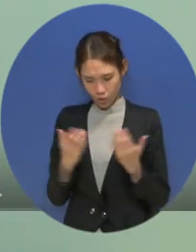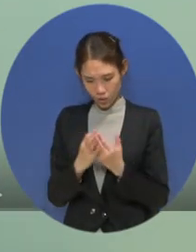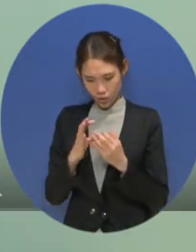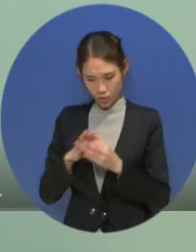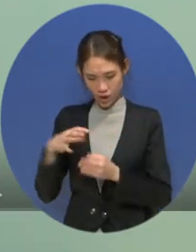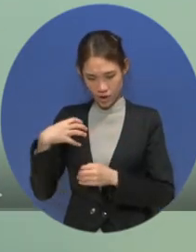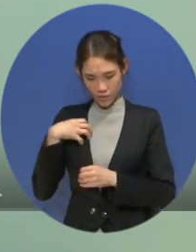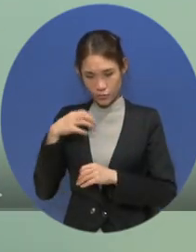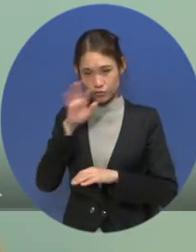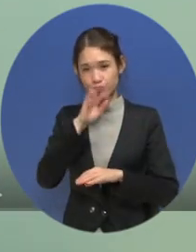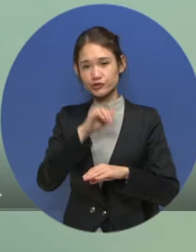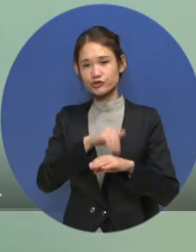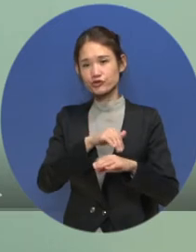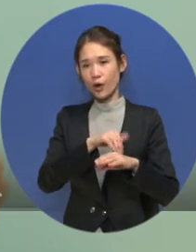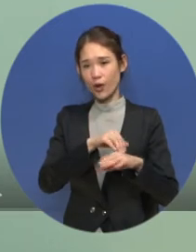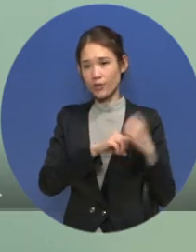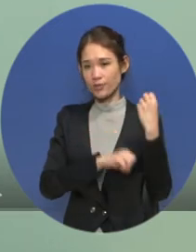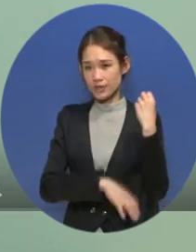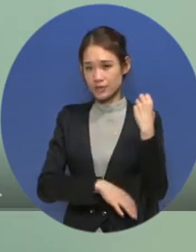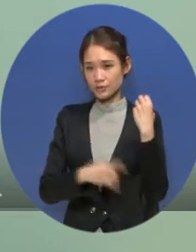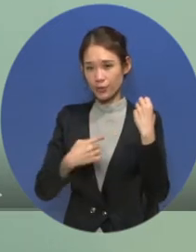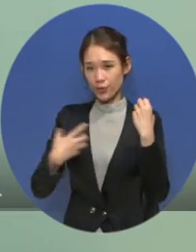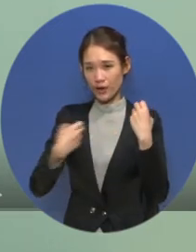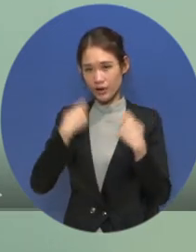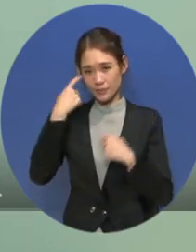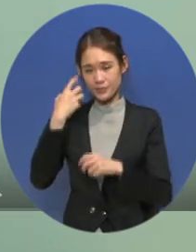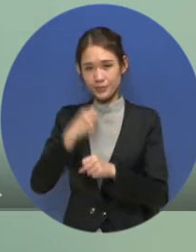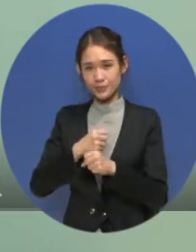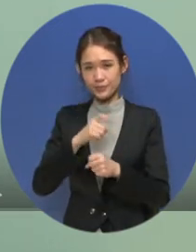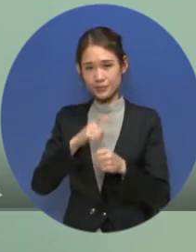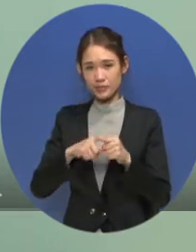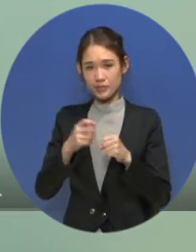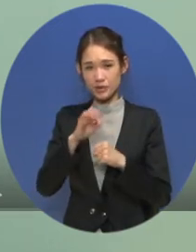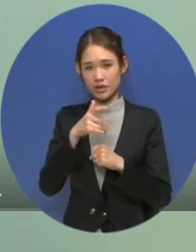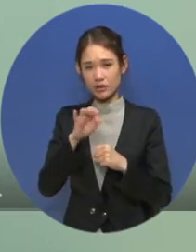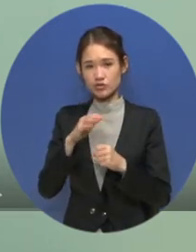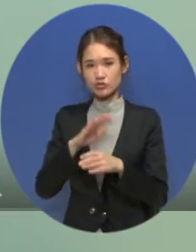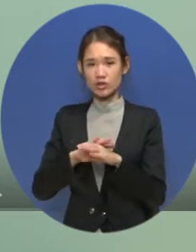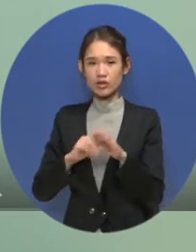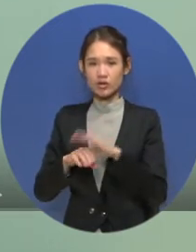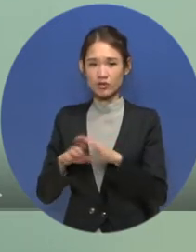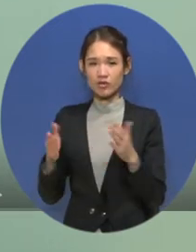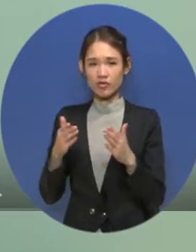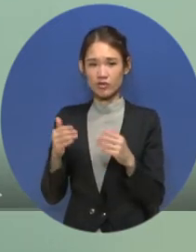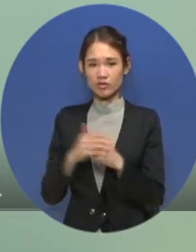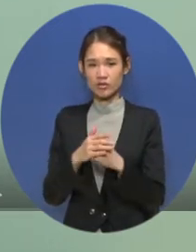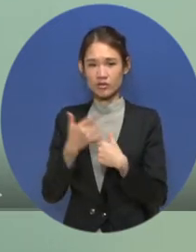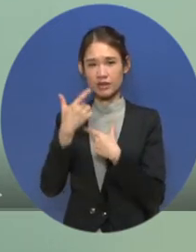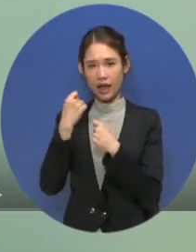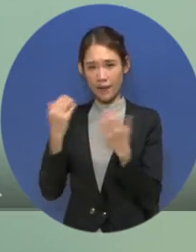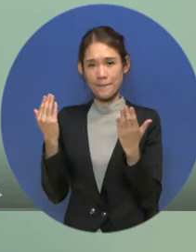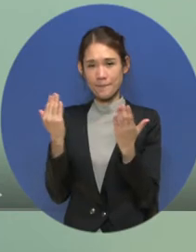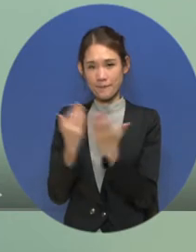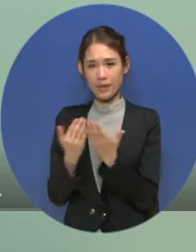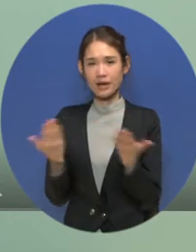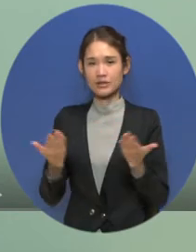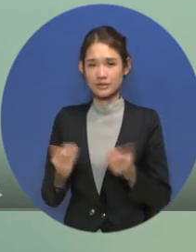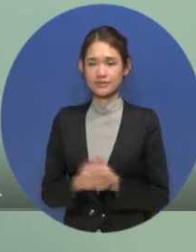부분에서 훈련을 기초로 두고 그걸 중점으로 둬서 행주를 시작하게 됐는데요. 우리 친구들한테 딱 맞는